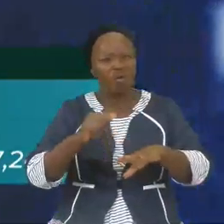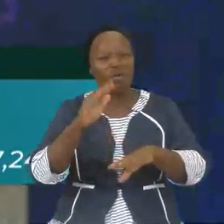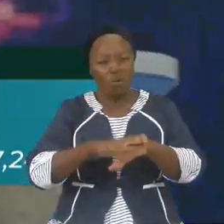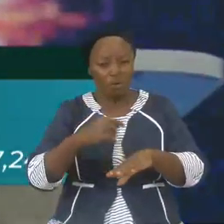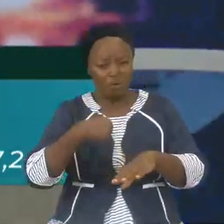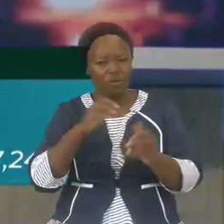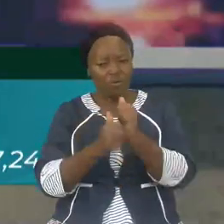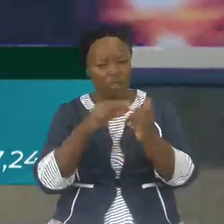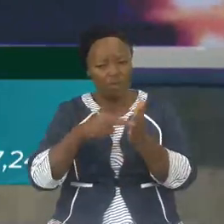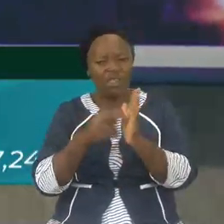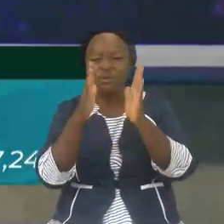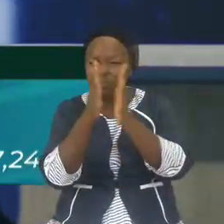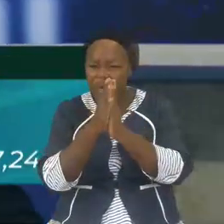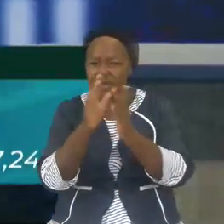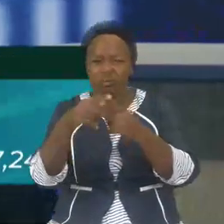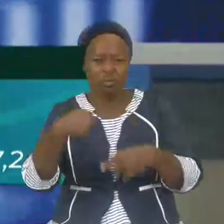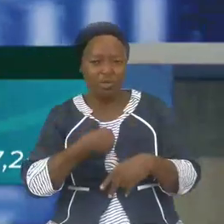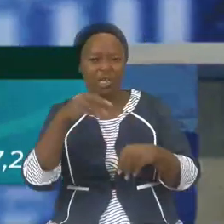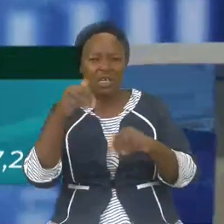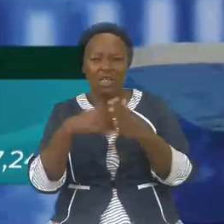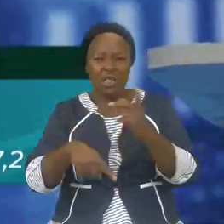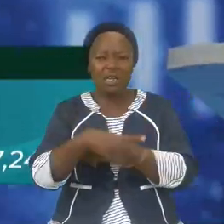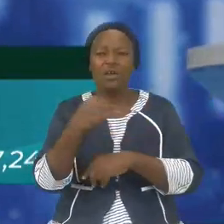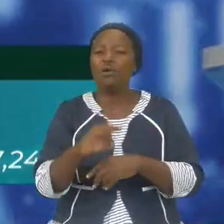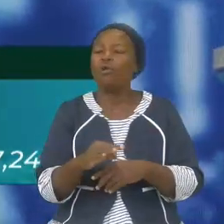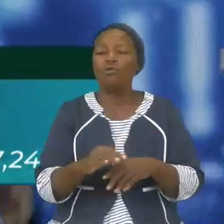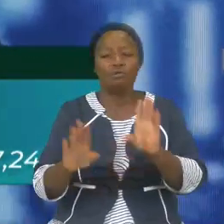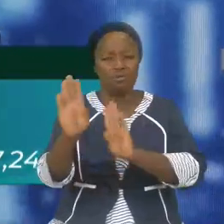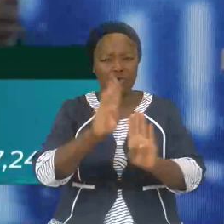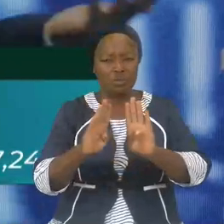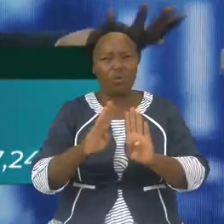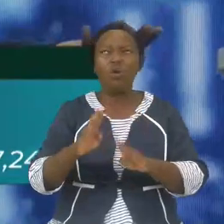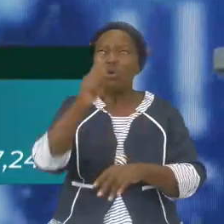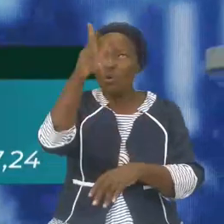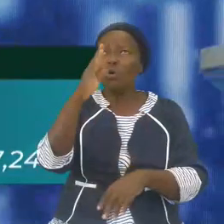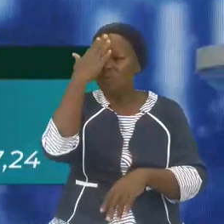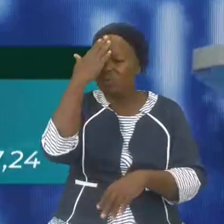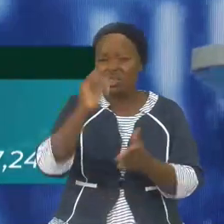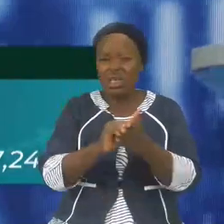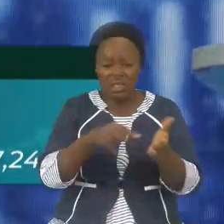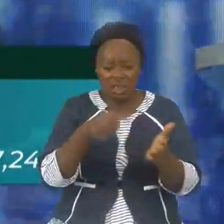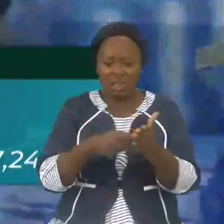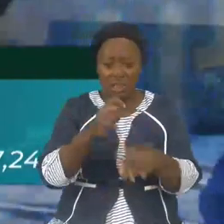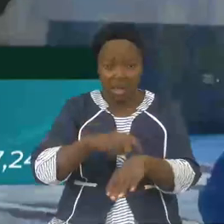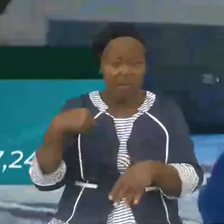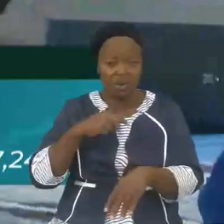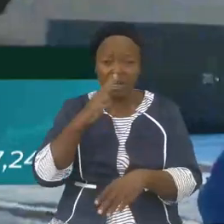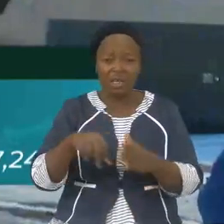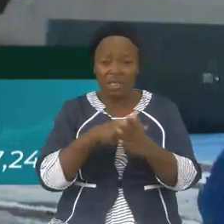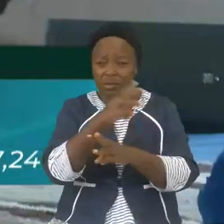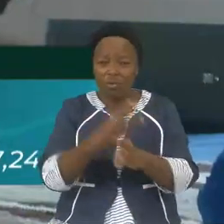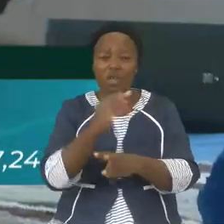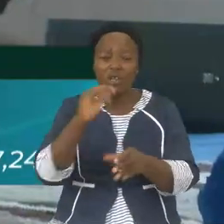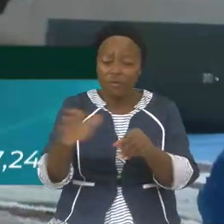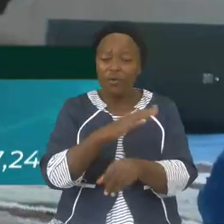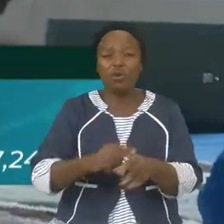Psaume 50, qui dit, invoque-moi, Psaume 50, invoque-moi, et au temps de détresse. Le monde est un